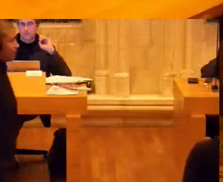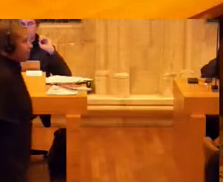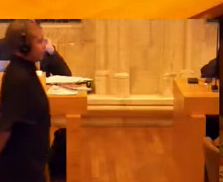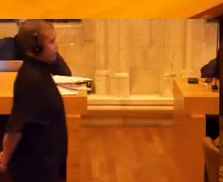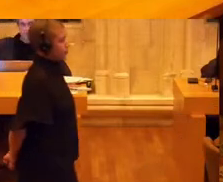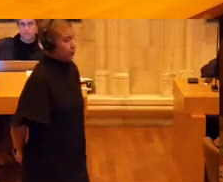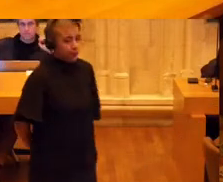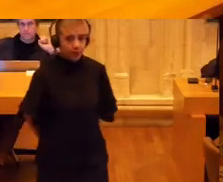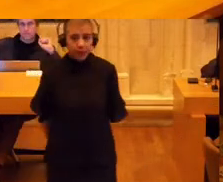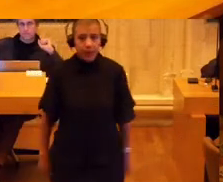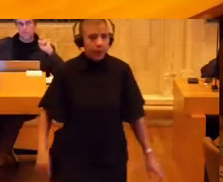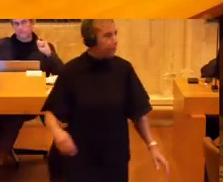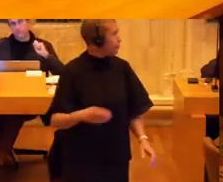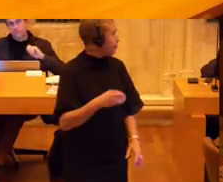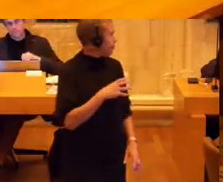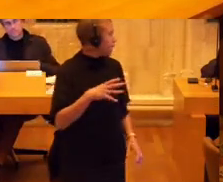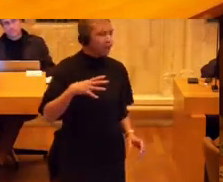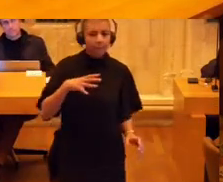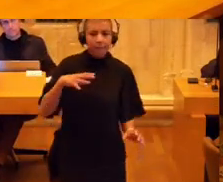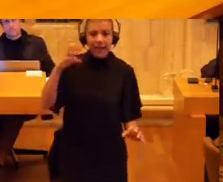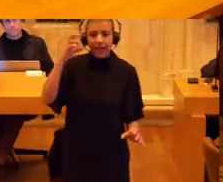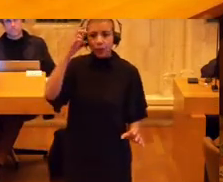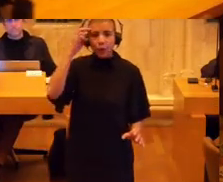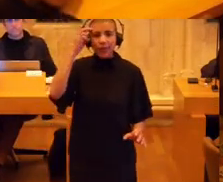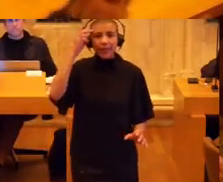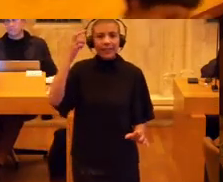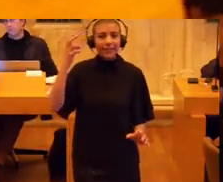Alors, Madame Eljoudi. Oui, merci.